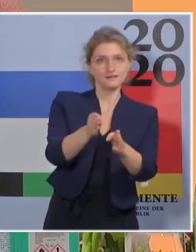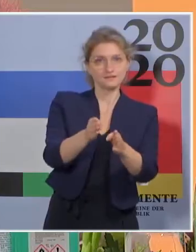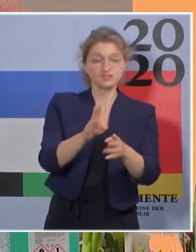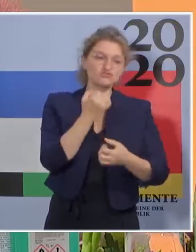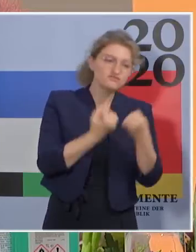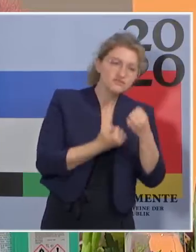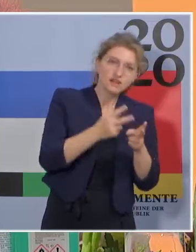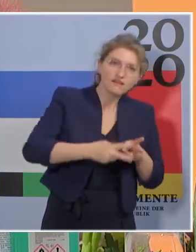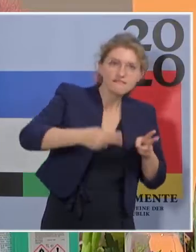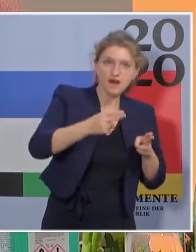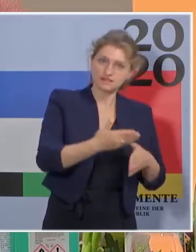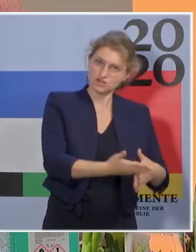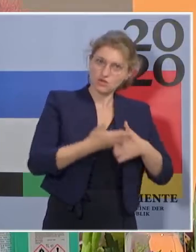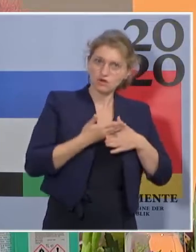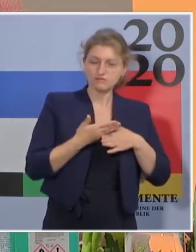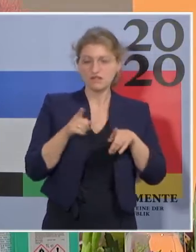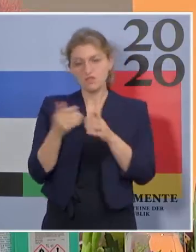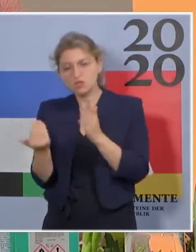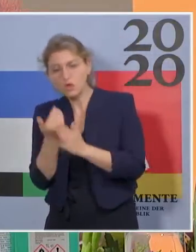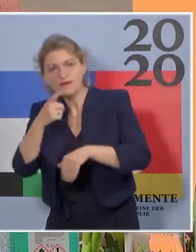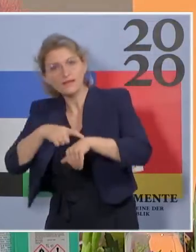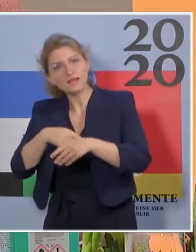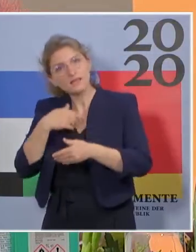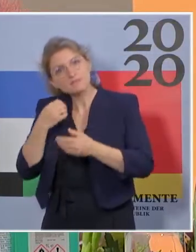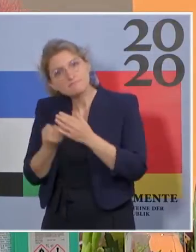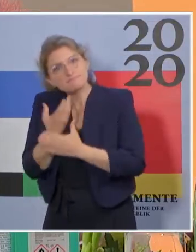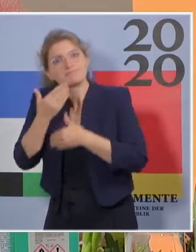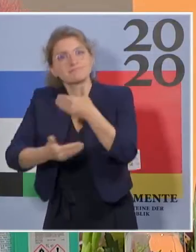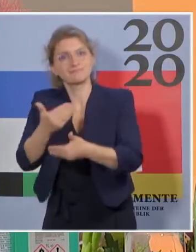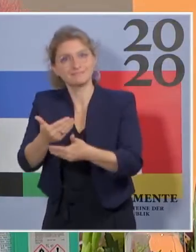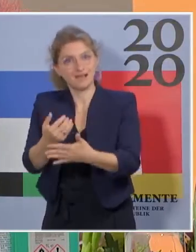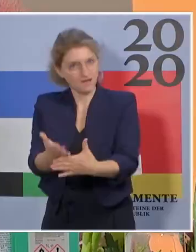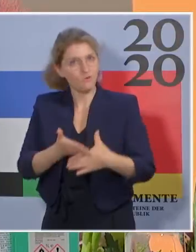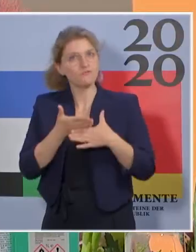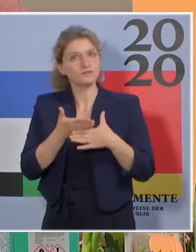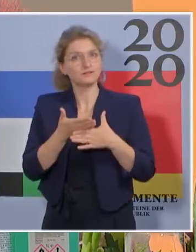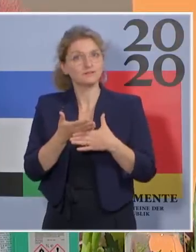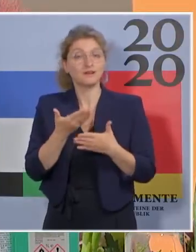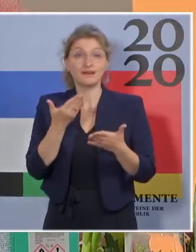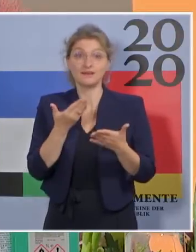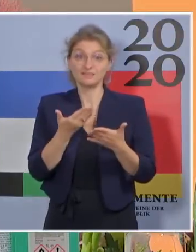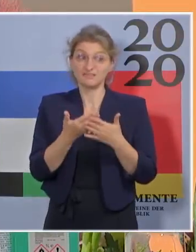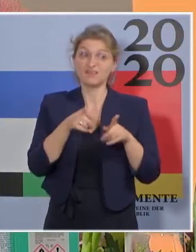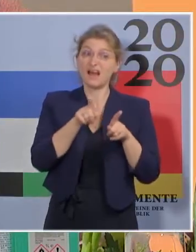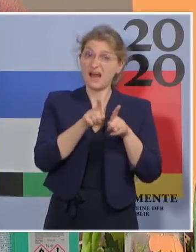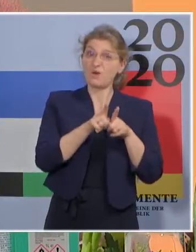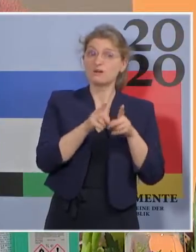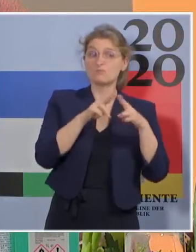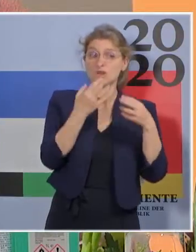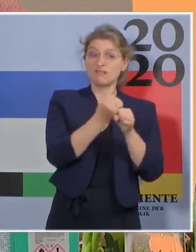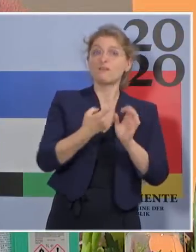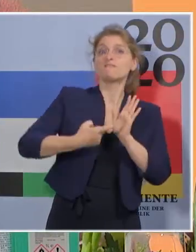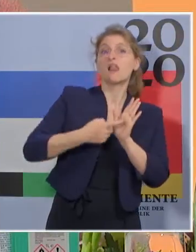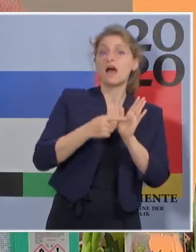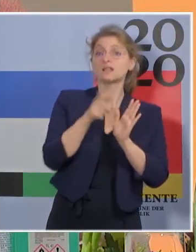Sie hat uns geholfen, in neue Zeiten aufzubrechen. Dafür verlangt sie aber auch etwas von uns. Sie